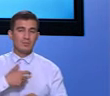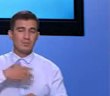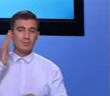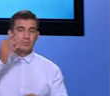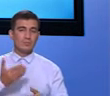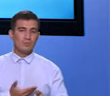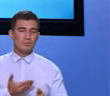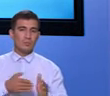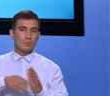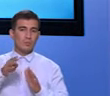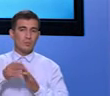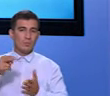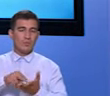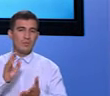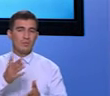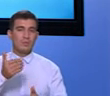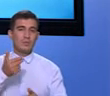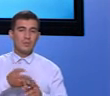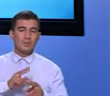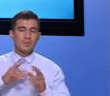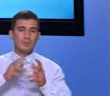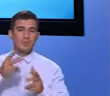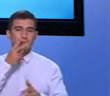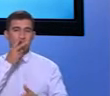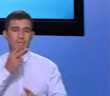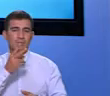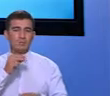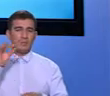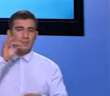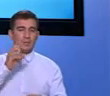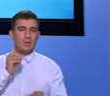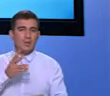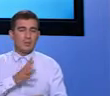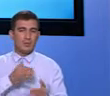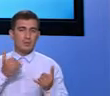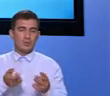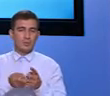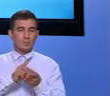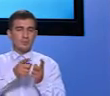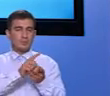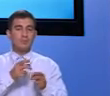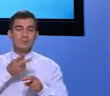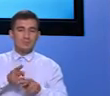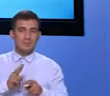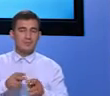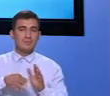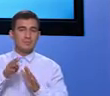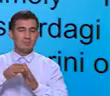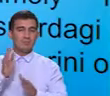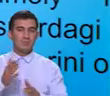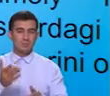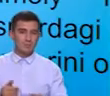ahamiyat kasb etadi. Va biz dunyo qarashimizni shakllantirish orqali jamiyatga shaxs sifatida shakllana